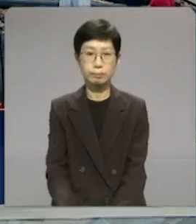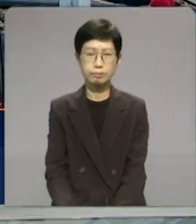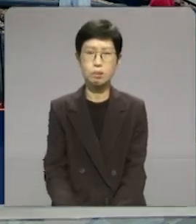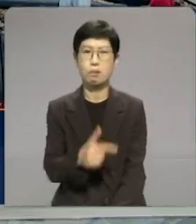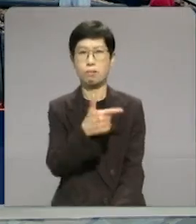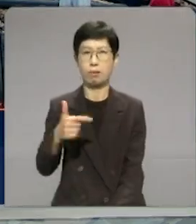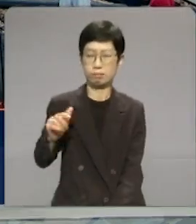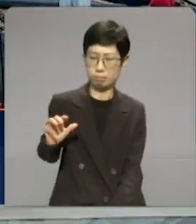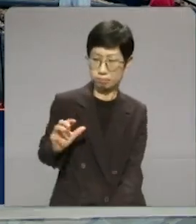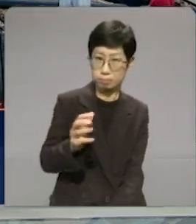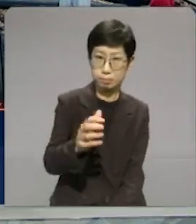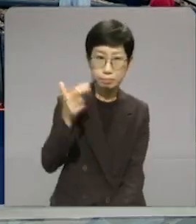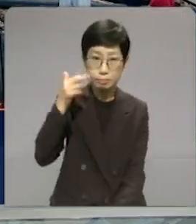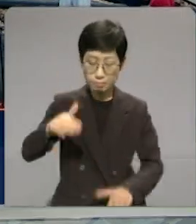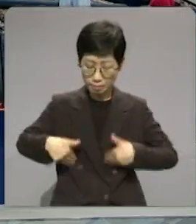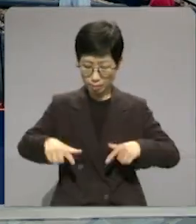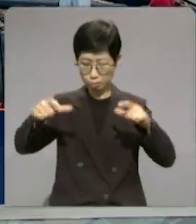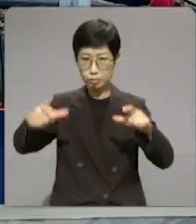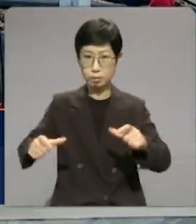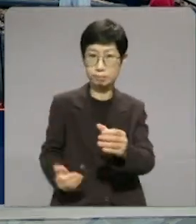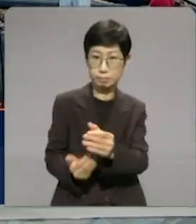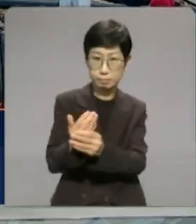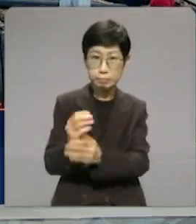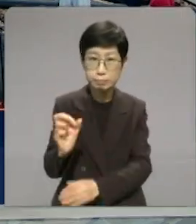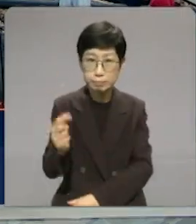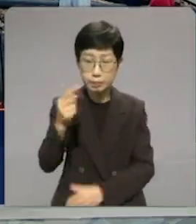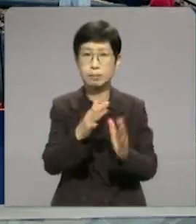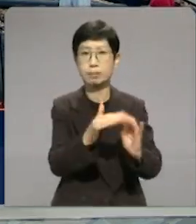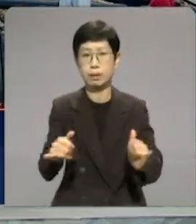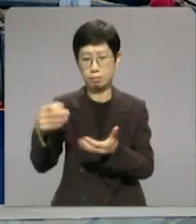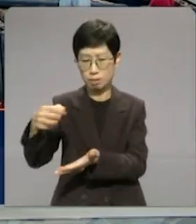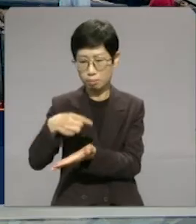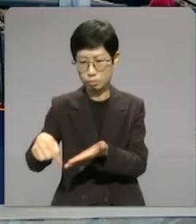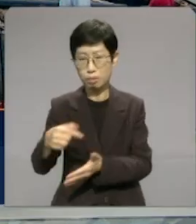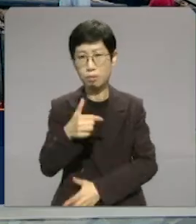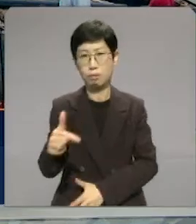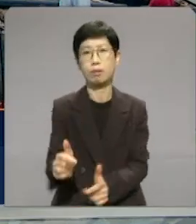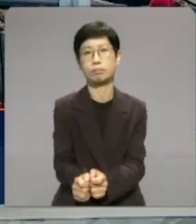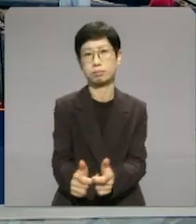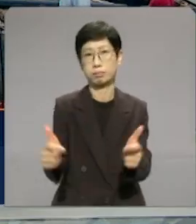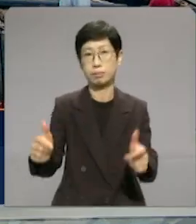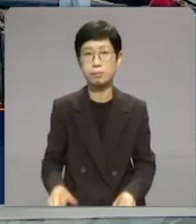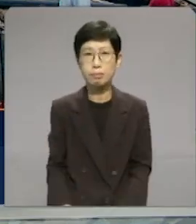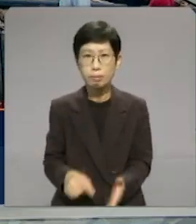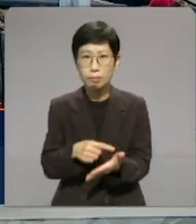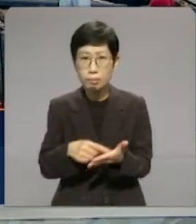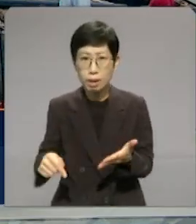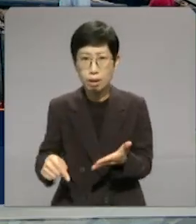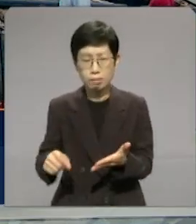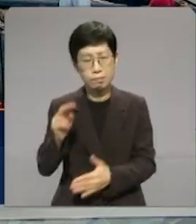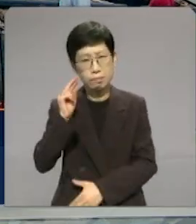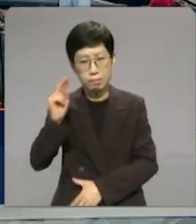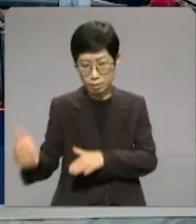초대형 허리케인이 미국 남동부를 강타하면서 인명과 재산 피해가 급증하고 있습니다. 이번 피해가 100년 사이